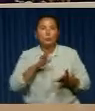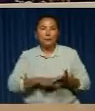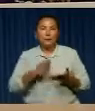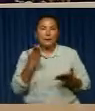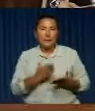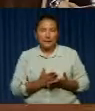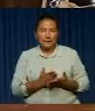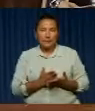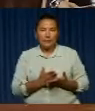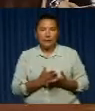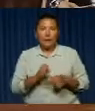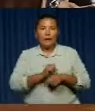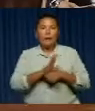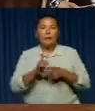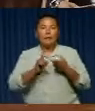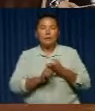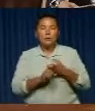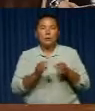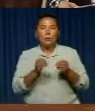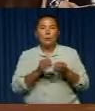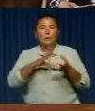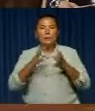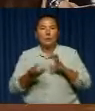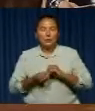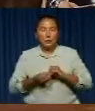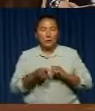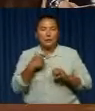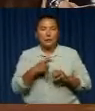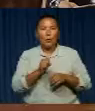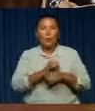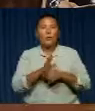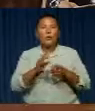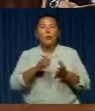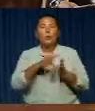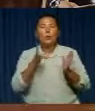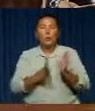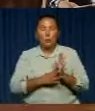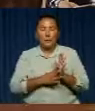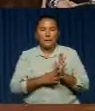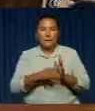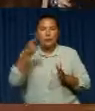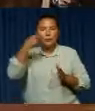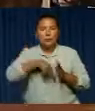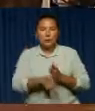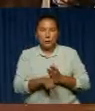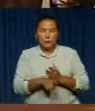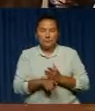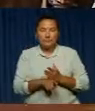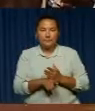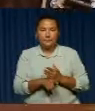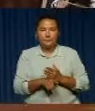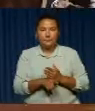Жаңа немесе коронавирустық оң нәтижелімен, COVID-19 дейміз тіркелді. Соның ішінде,